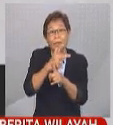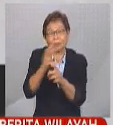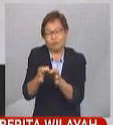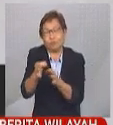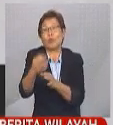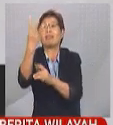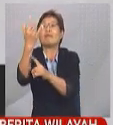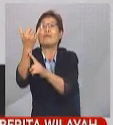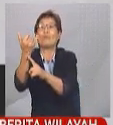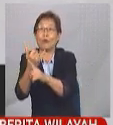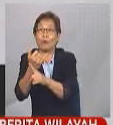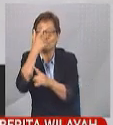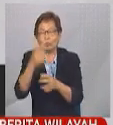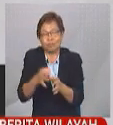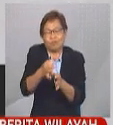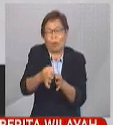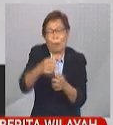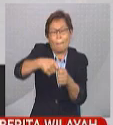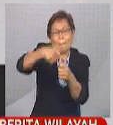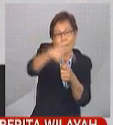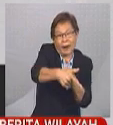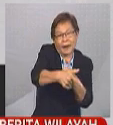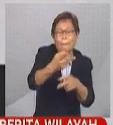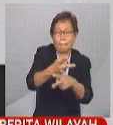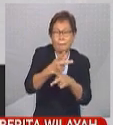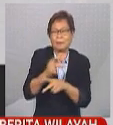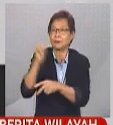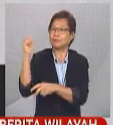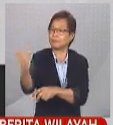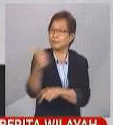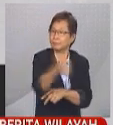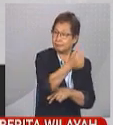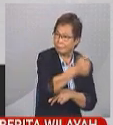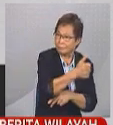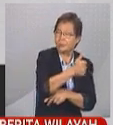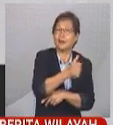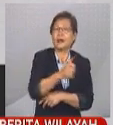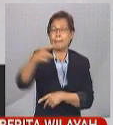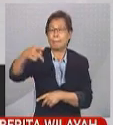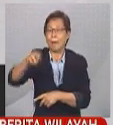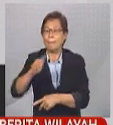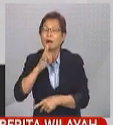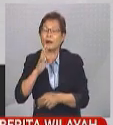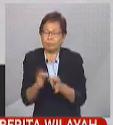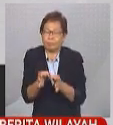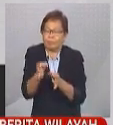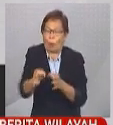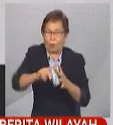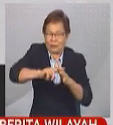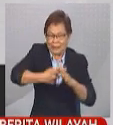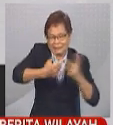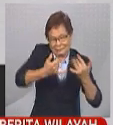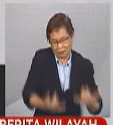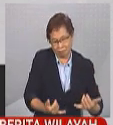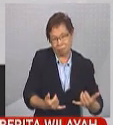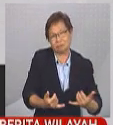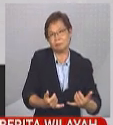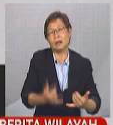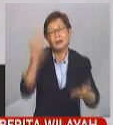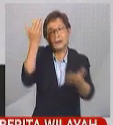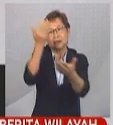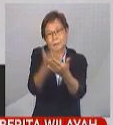enam bulan bagi penangguhan bayaran balik pinjaman masing-masing dan menteri berkata penangguhan berkuasa serta merta